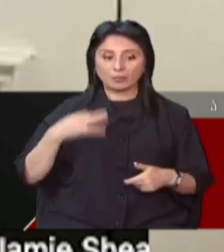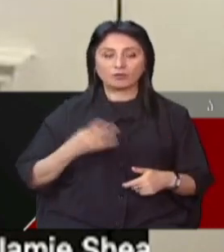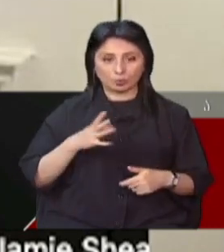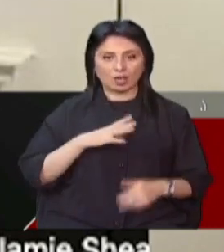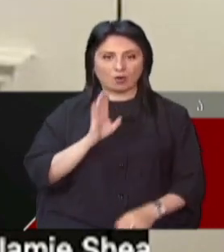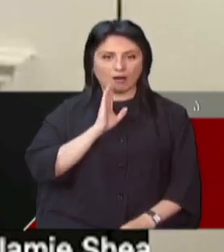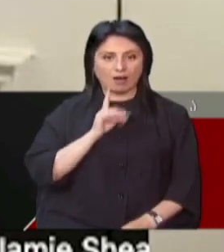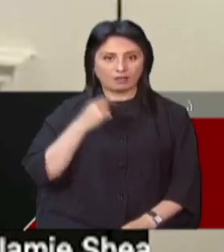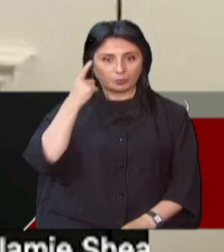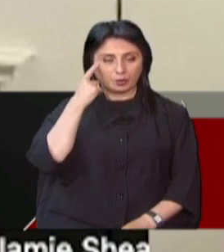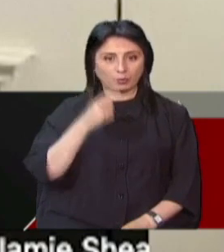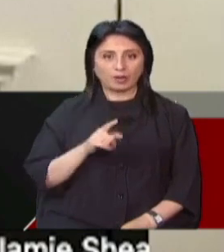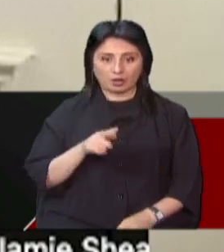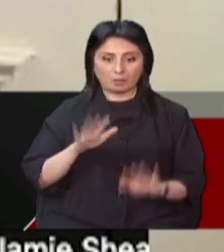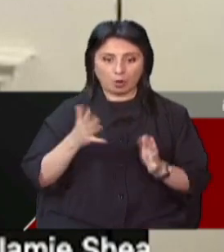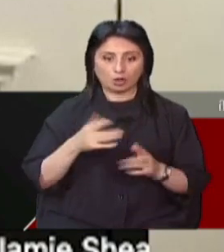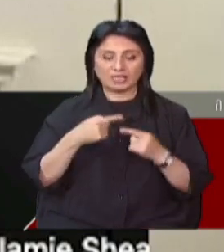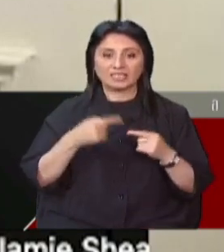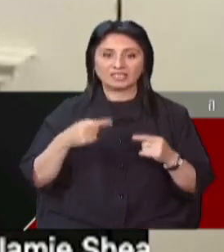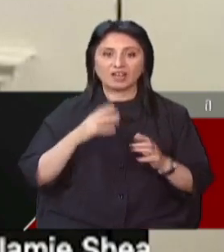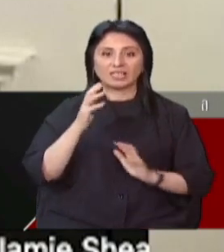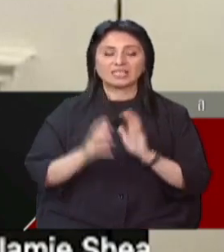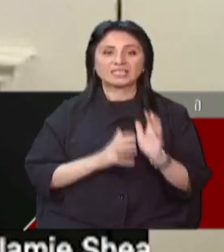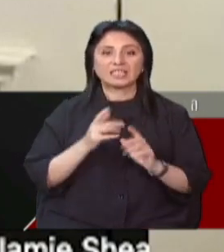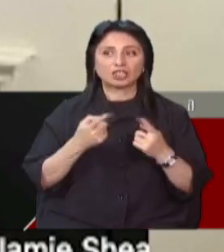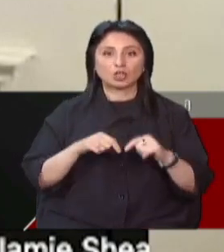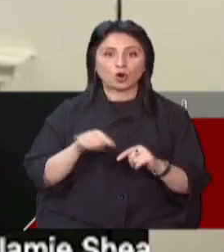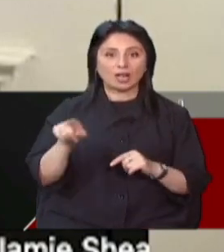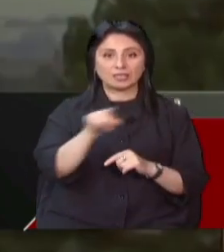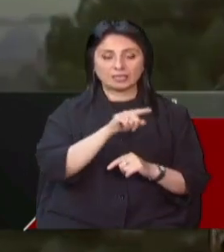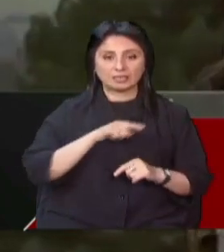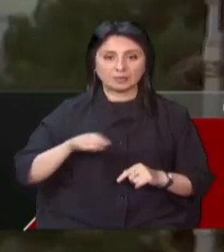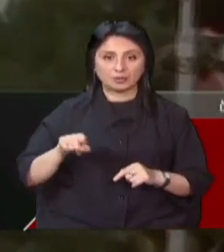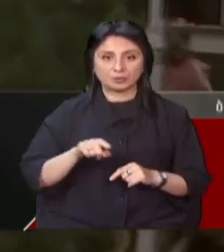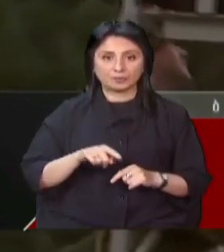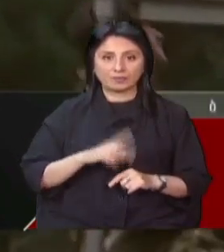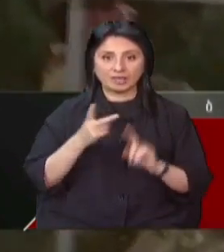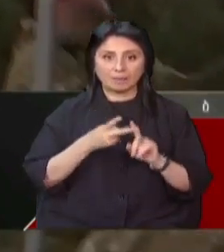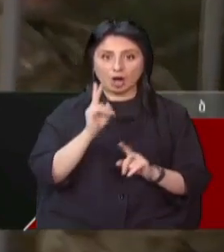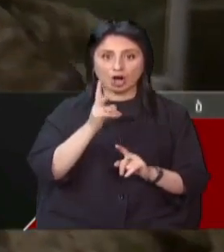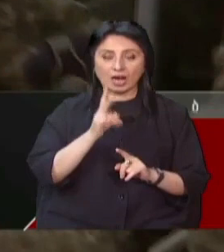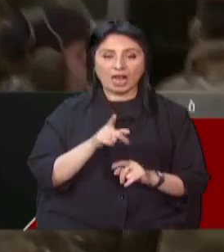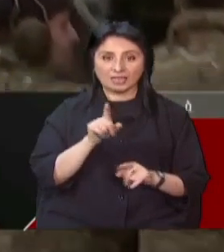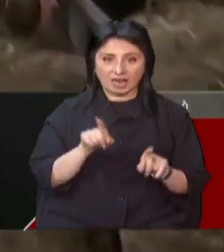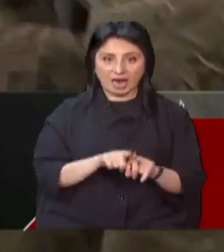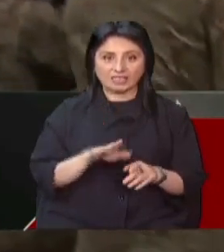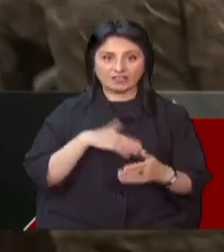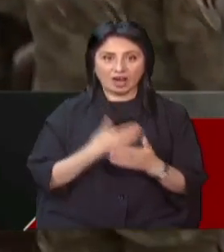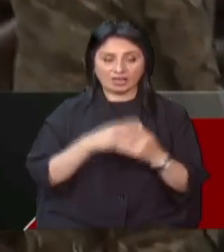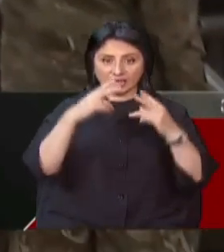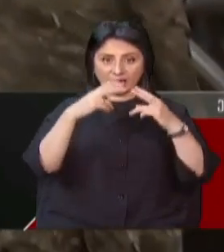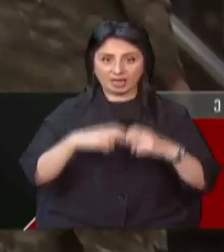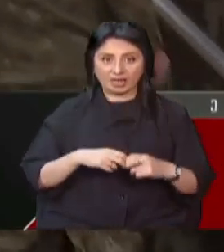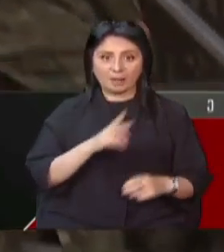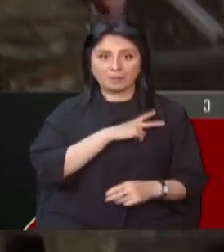უნდა იყოს ქალი, ისე როგორც ეს მოხდა სხვადასხვა საერთაშორისო ორგანიზაციებში. მეორე კანდიდატი, რომელიც ასევე აქტიურად